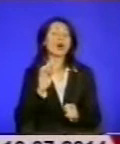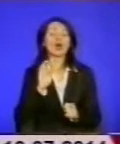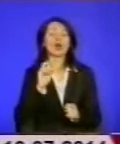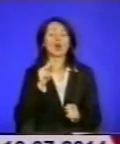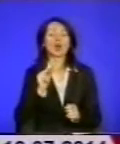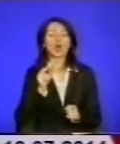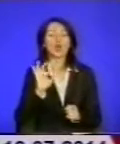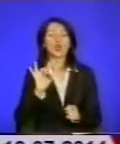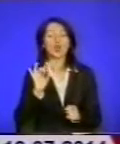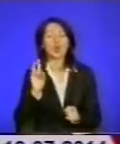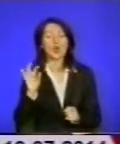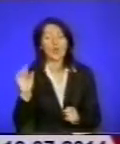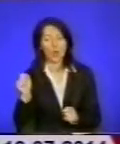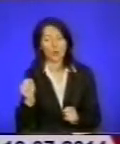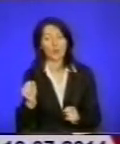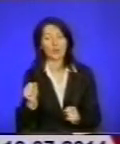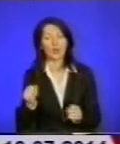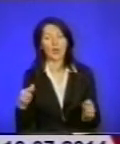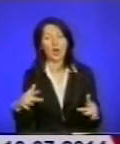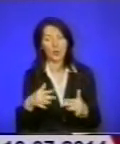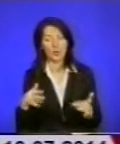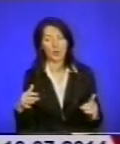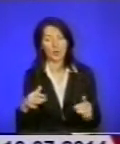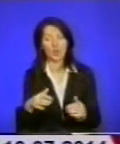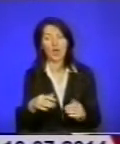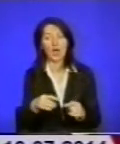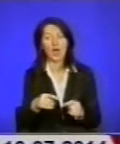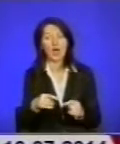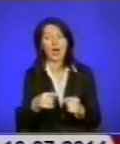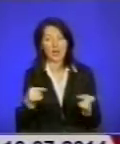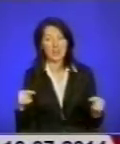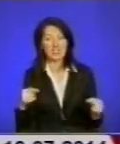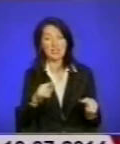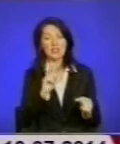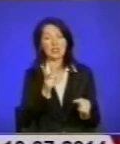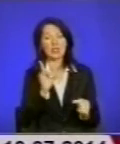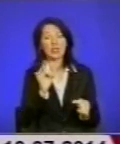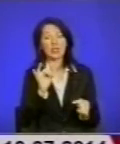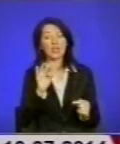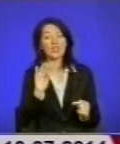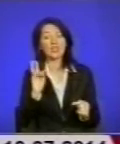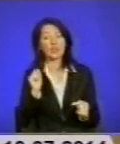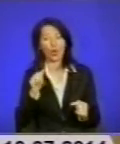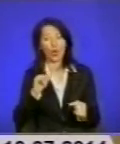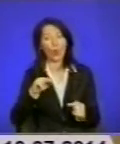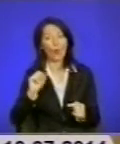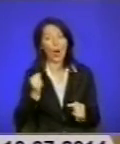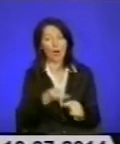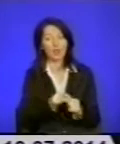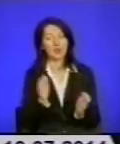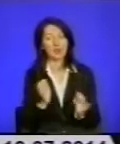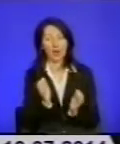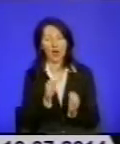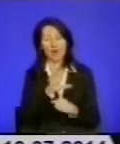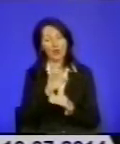якій грав у дитинстві, речі із Криївки УПА, які зберігав, а також фото, документи, література з